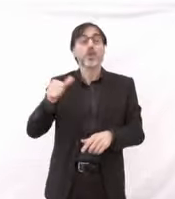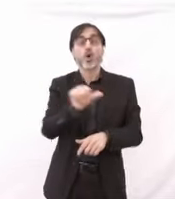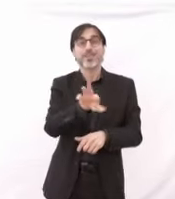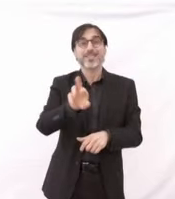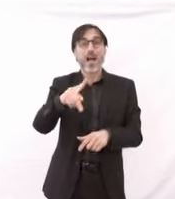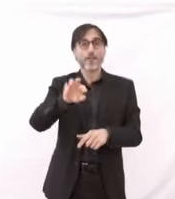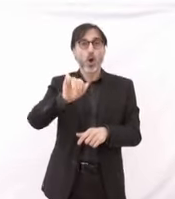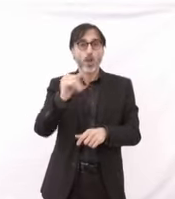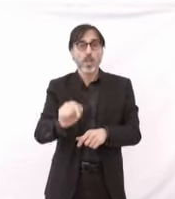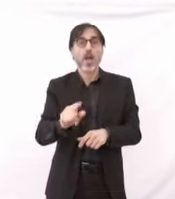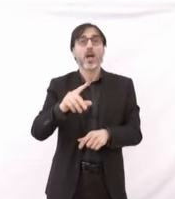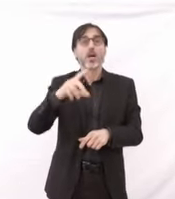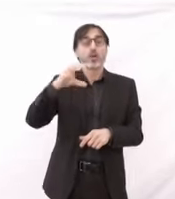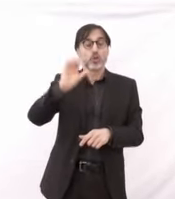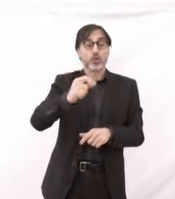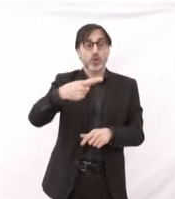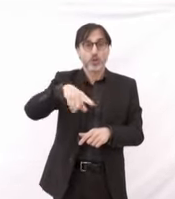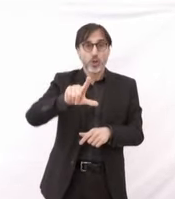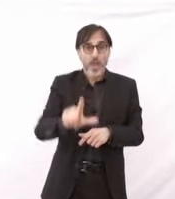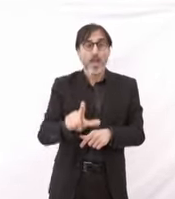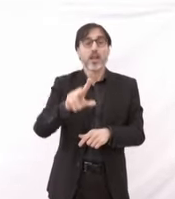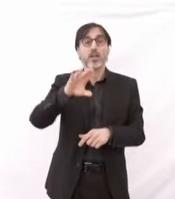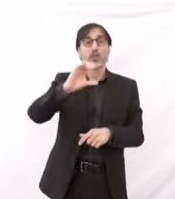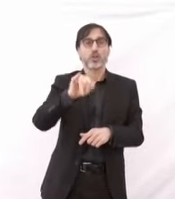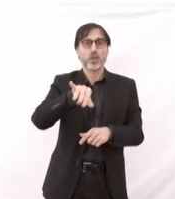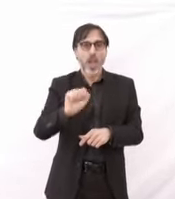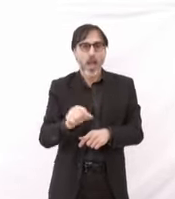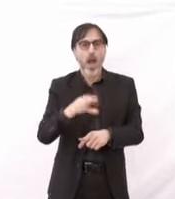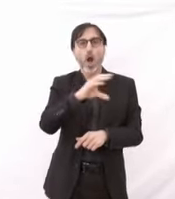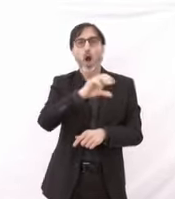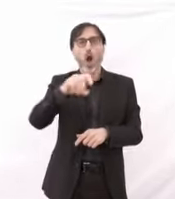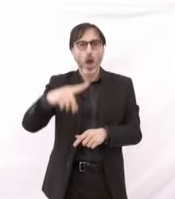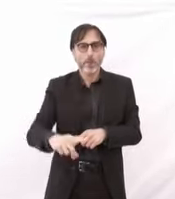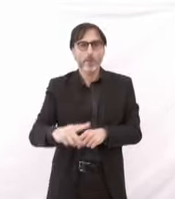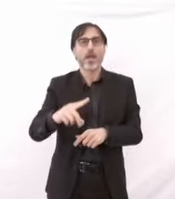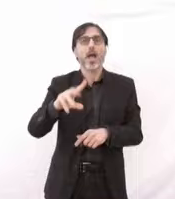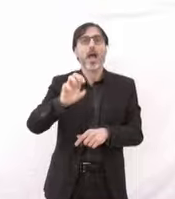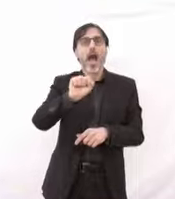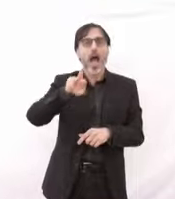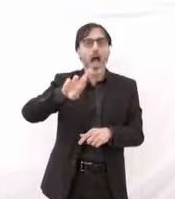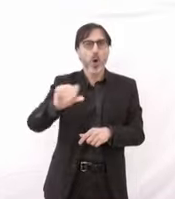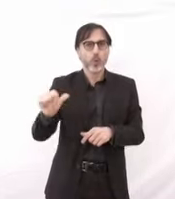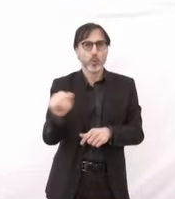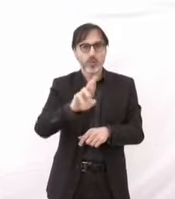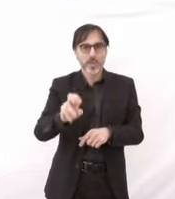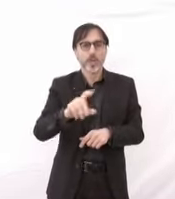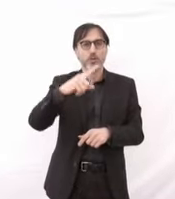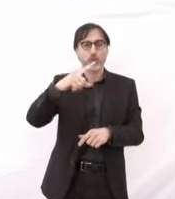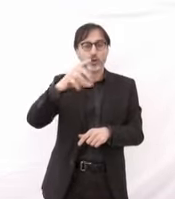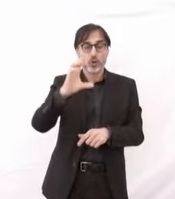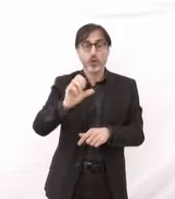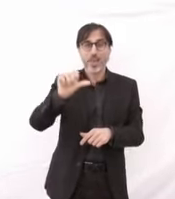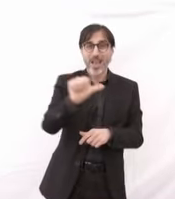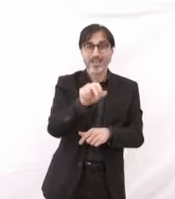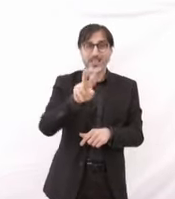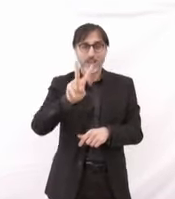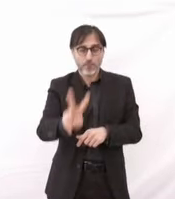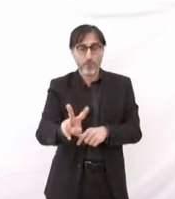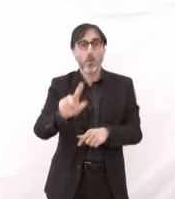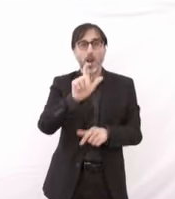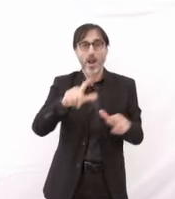la CIA, la COP, l'AUSER, il CSV del Lazio, la